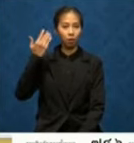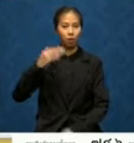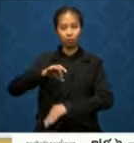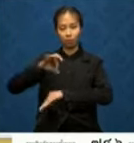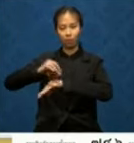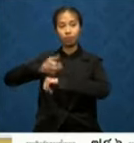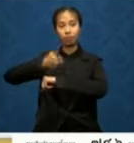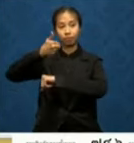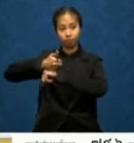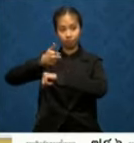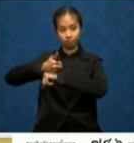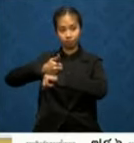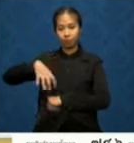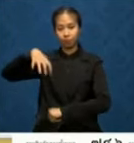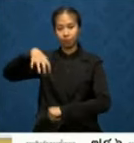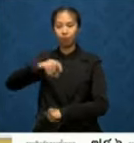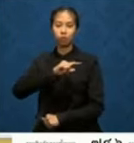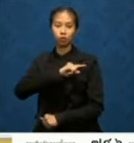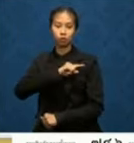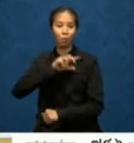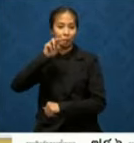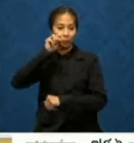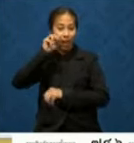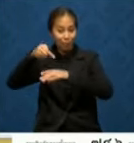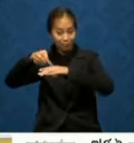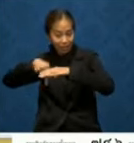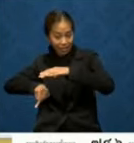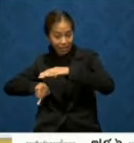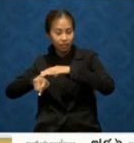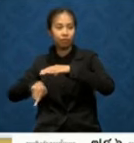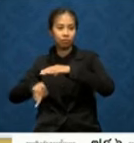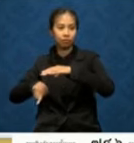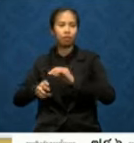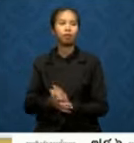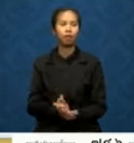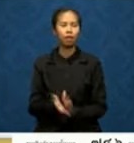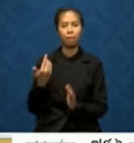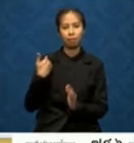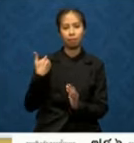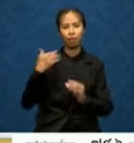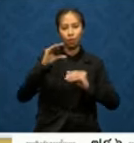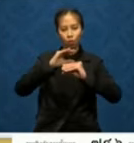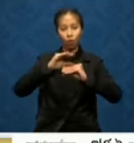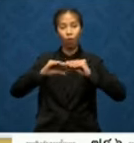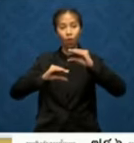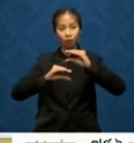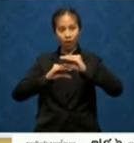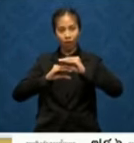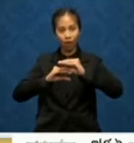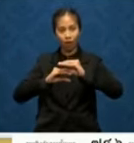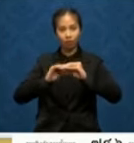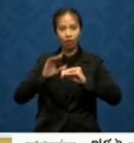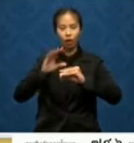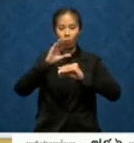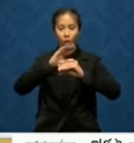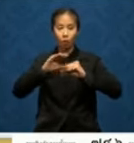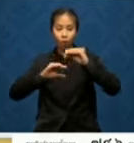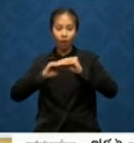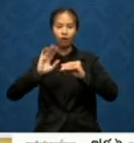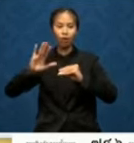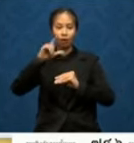กรมทรัพย์ยานครับท่านประธานครับมีโครงการพระราชดำริอยู่ 48แห่งครับ